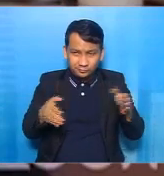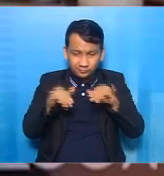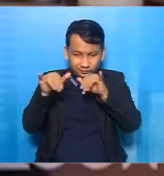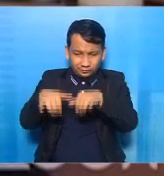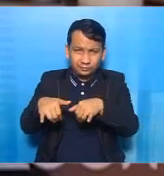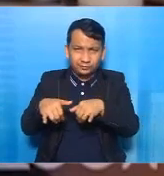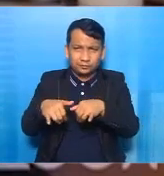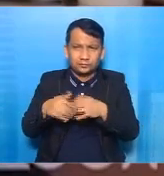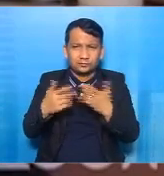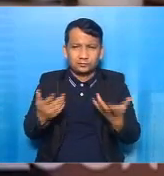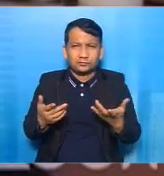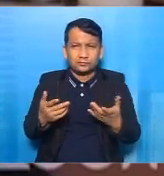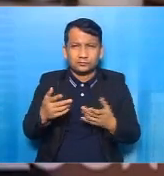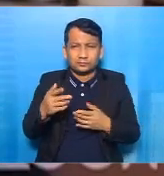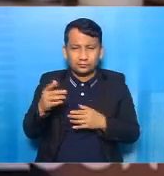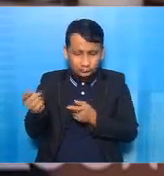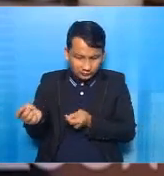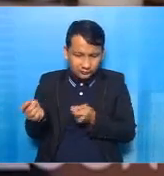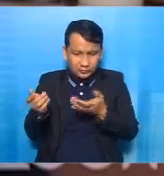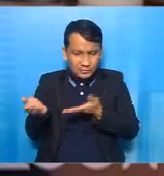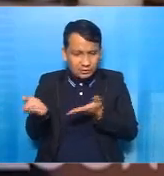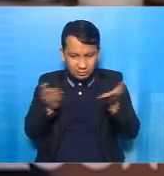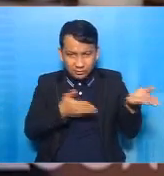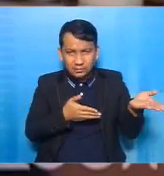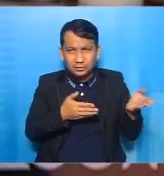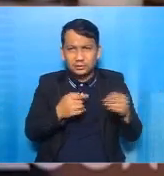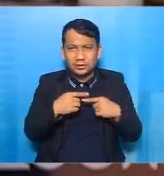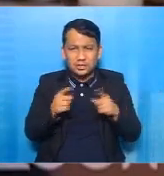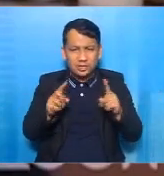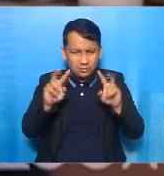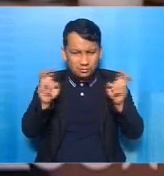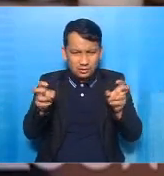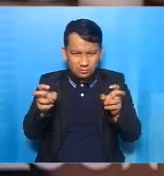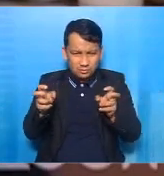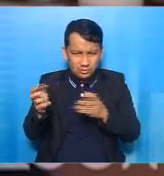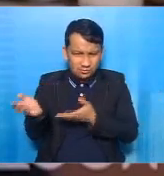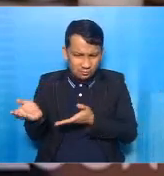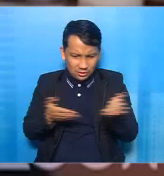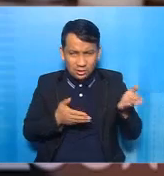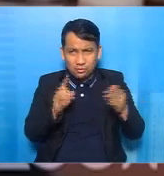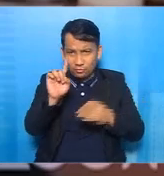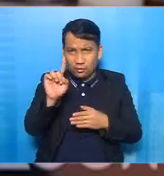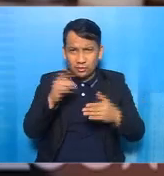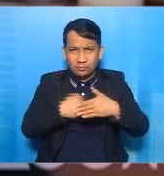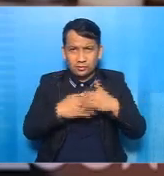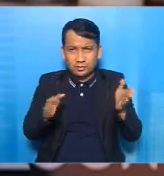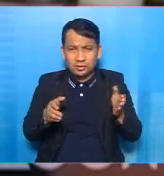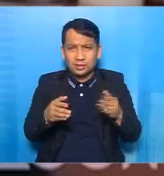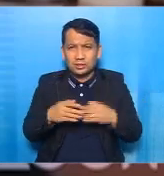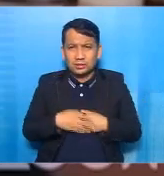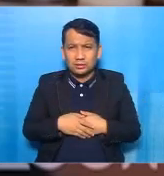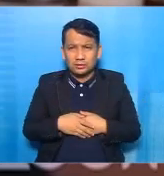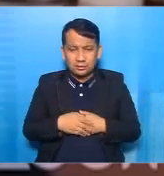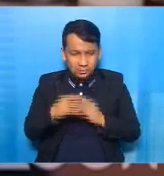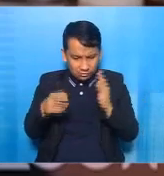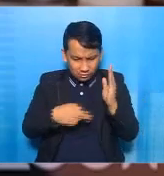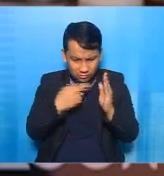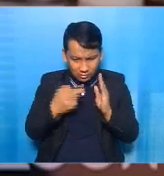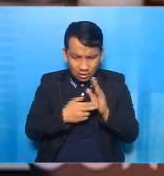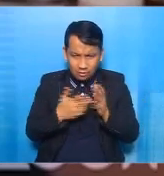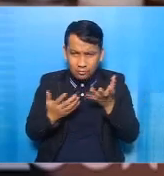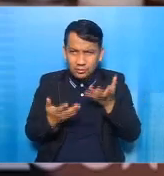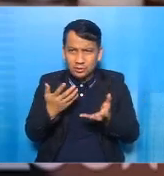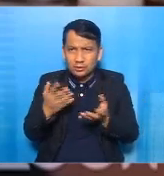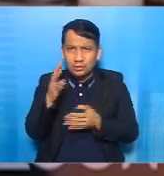natin yung potency while we transport them. They were able to take note of one box na yung kanyang temperature, nagre-record siya ng